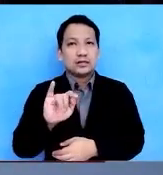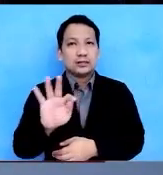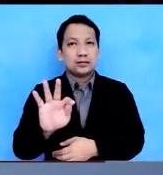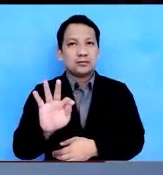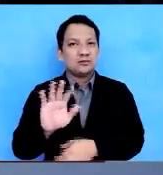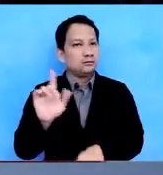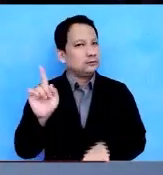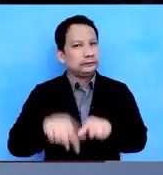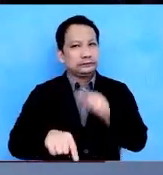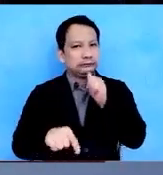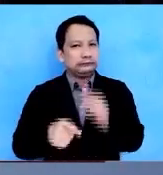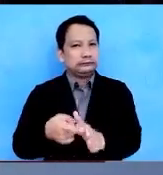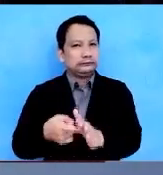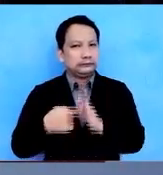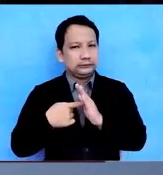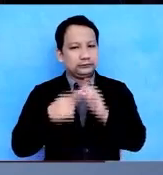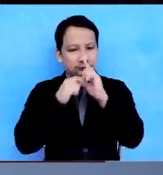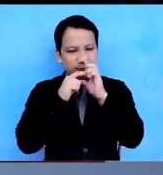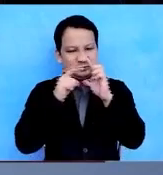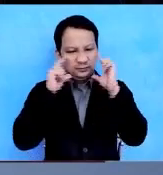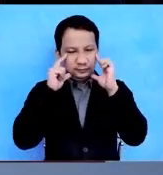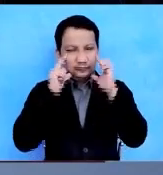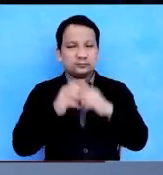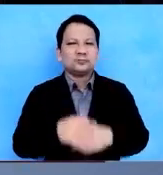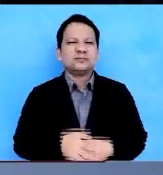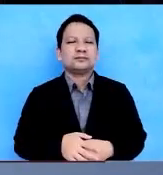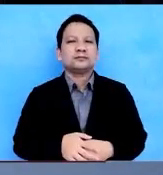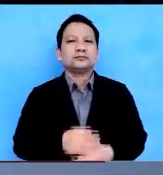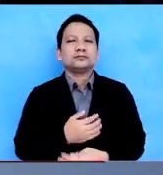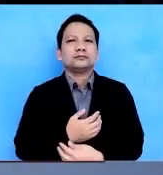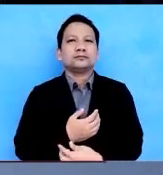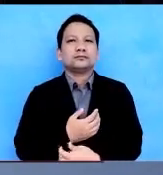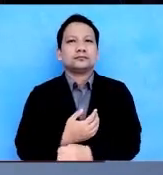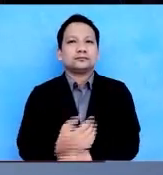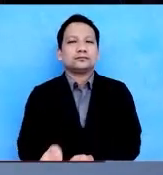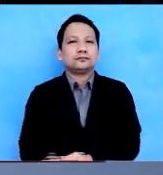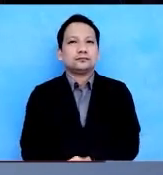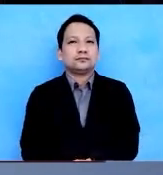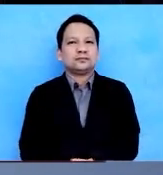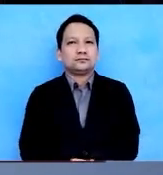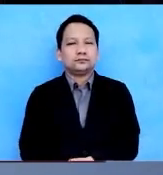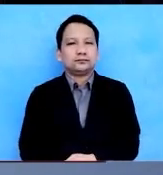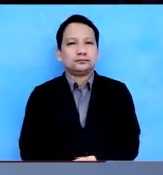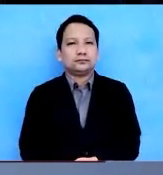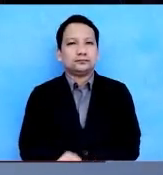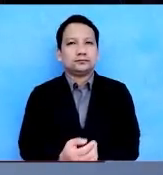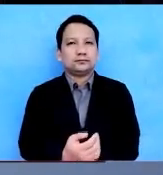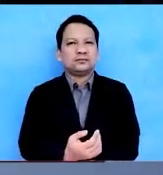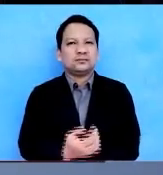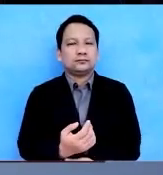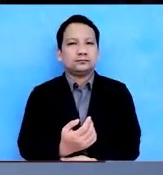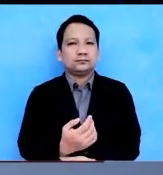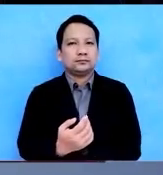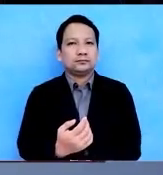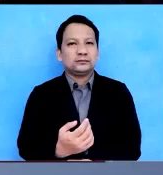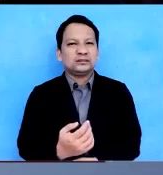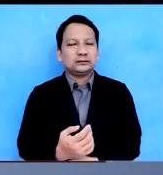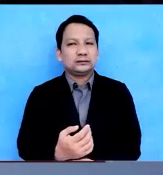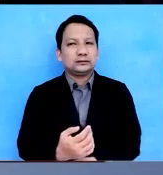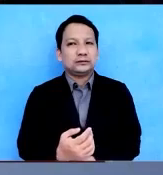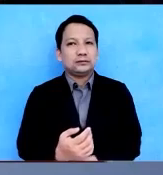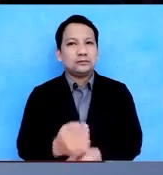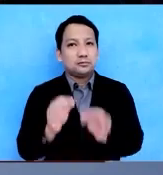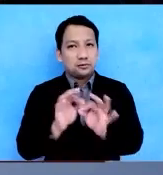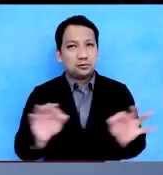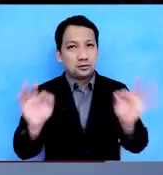hindi pa kailangang ibalik ang mandatory mask mandate at iba pang mas mahigpit na health restrictions. Tempo naman sa pagdami